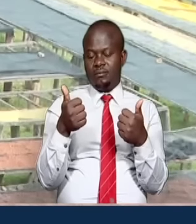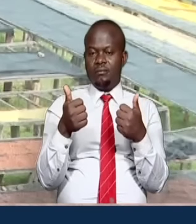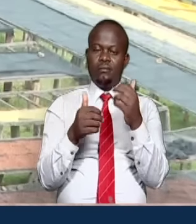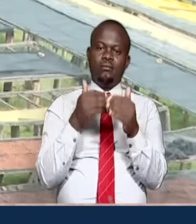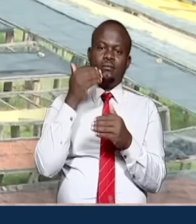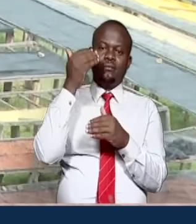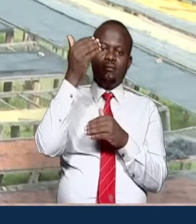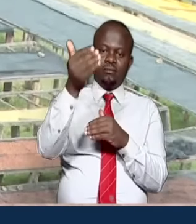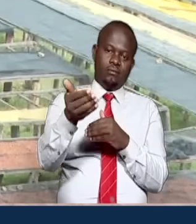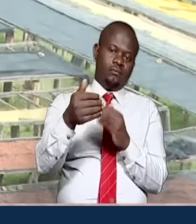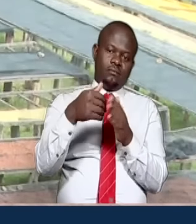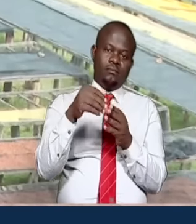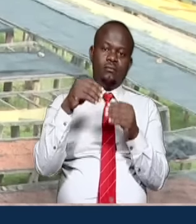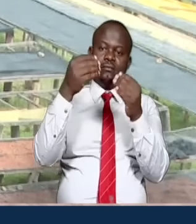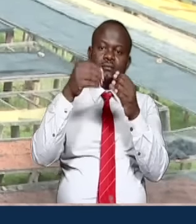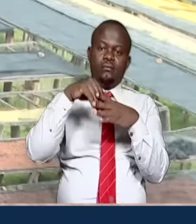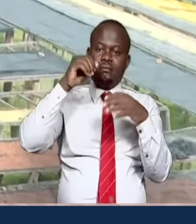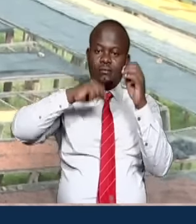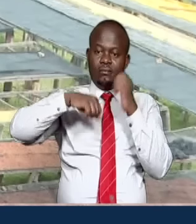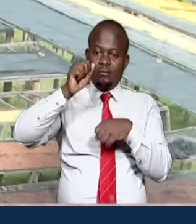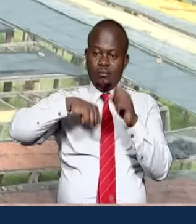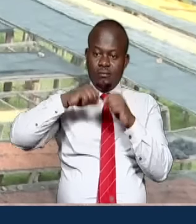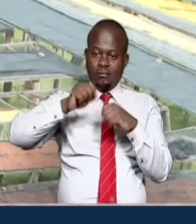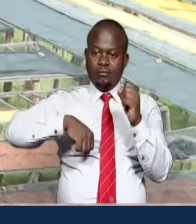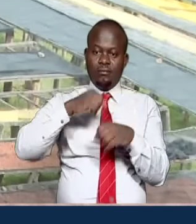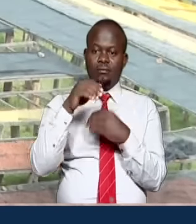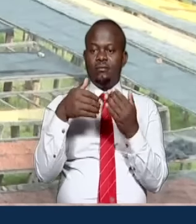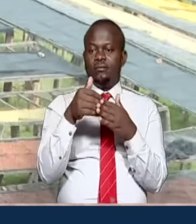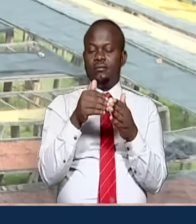Bityo rero tuyitanze mu marushanwa